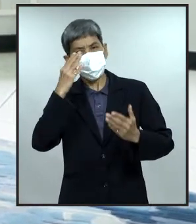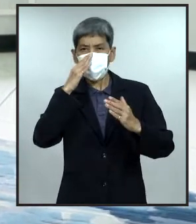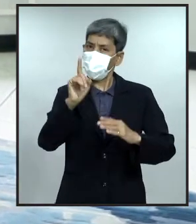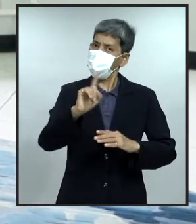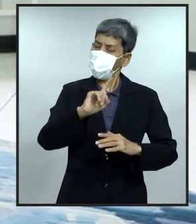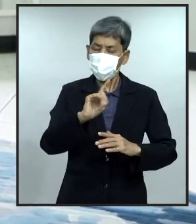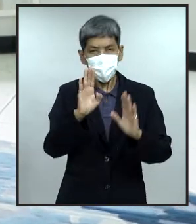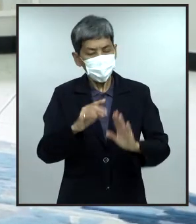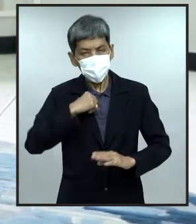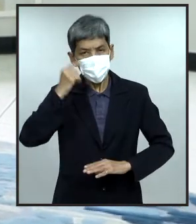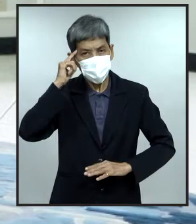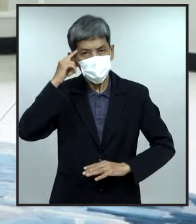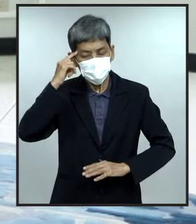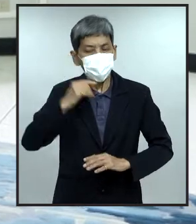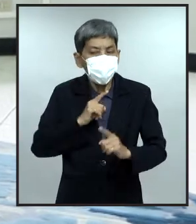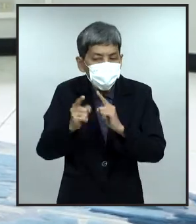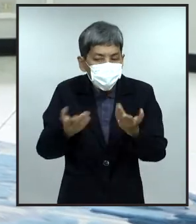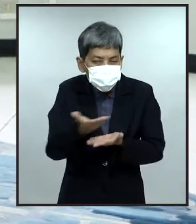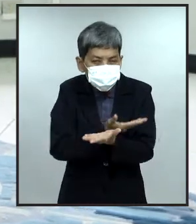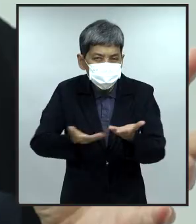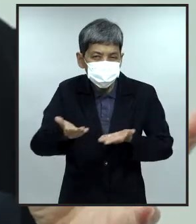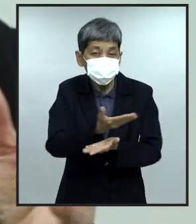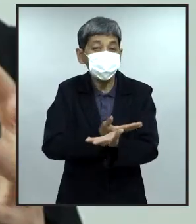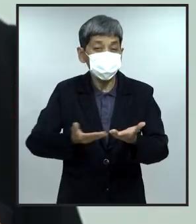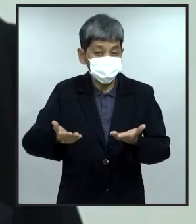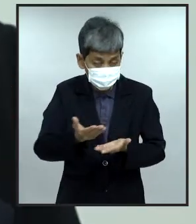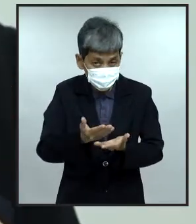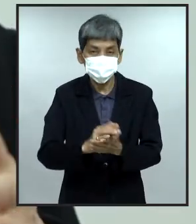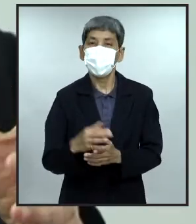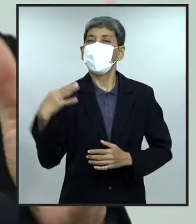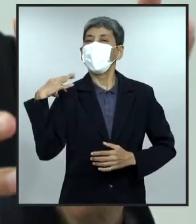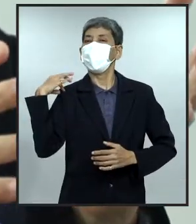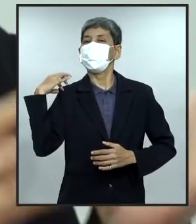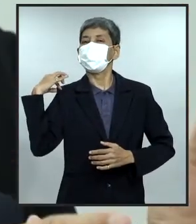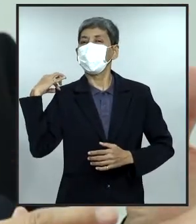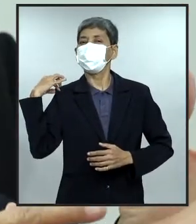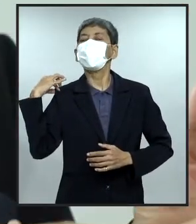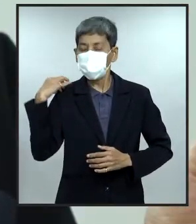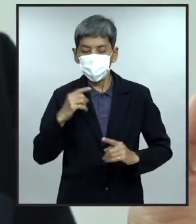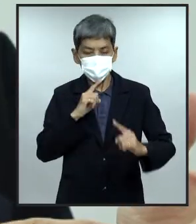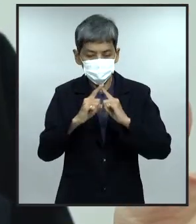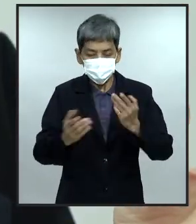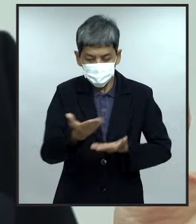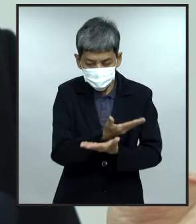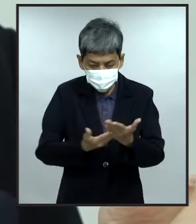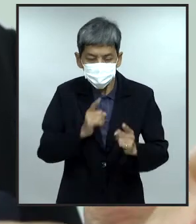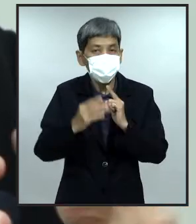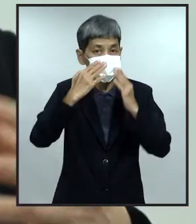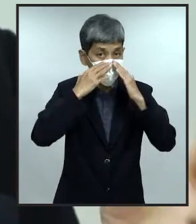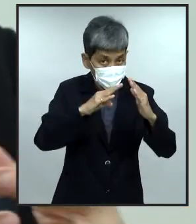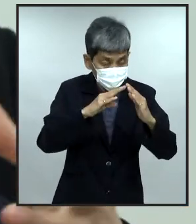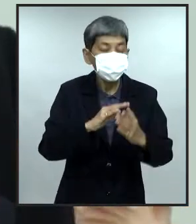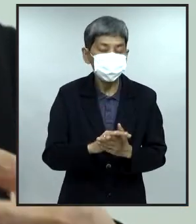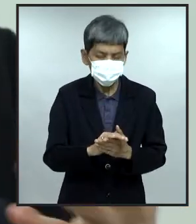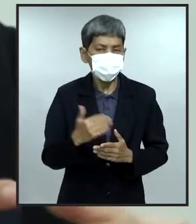เรื่องของคนตาบอดนะครับแล้วก็เอาอาสาสมัครเนี่ยมาคุยกับคนตาบอด ครับ เพราะฉะ